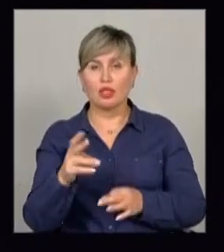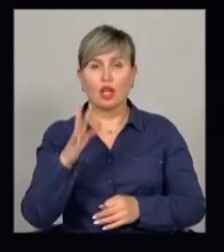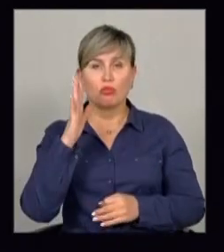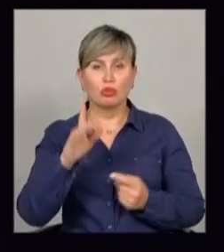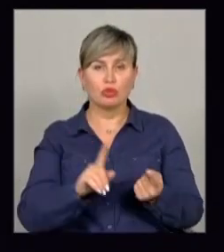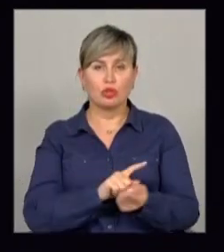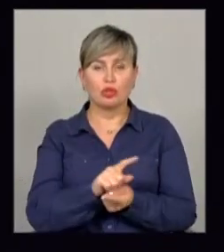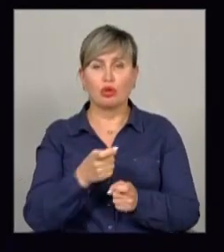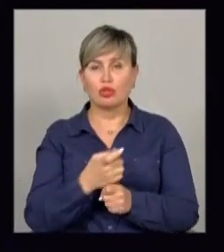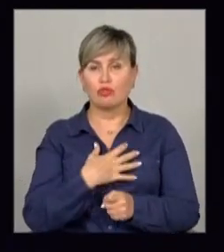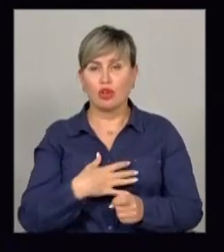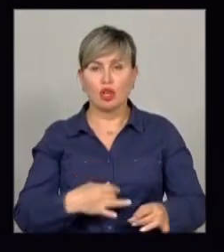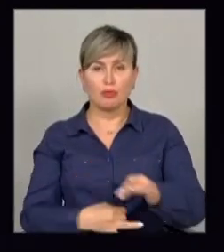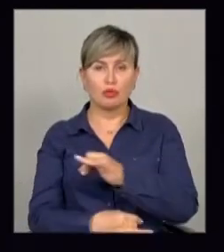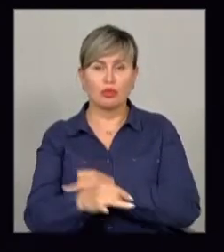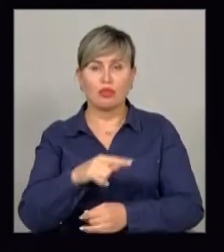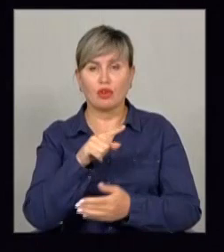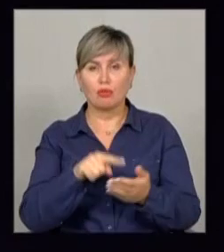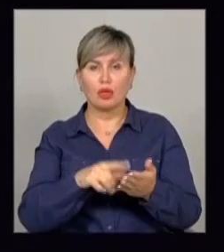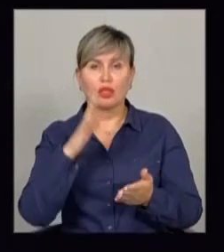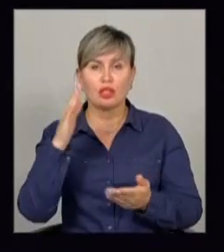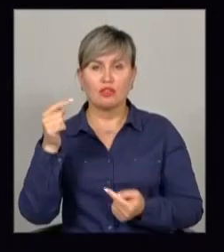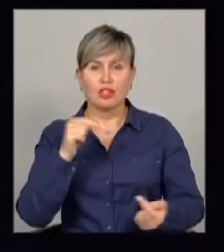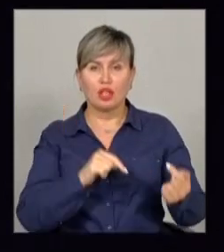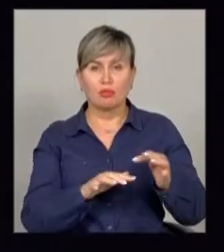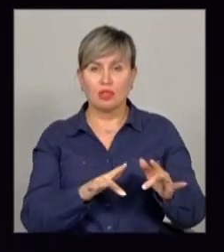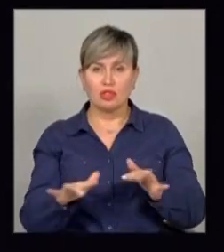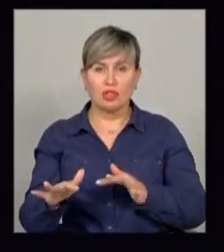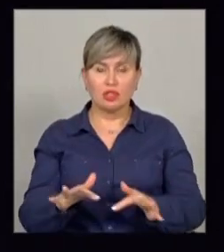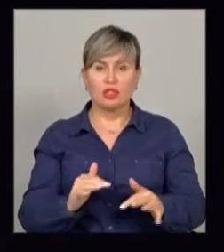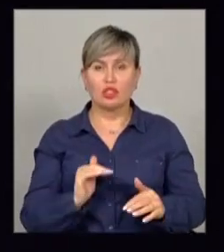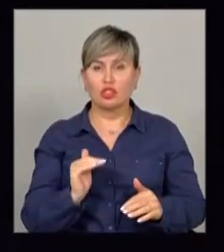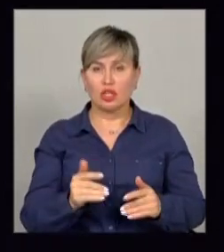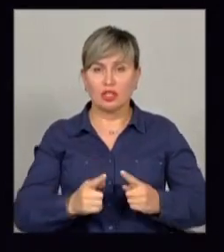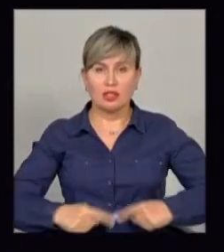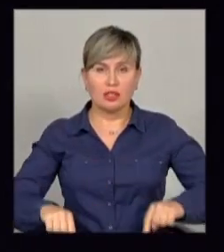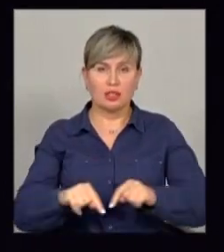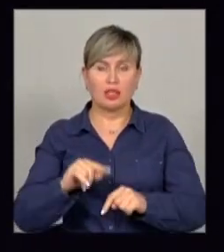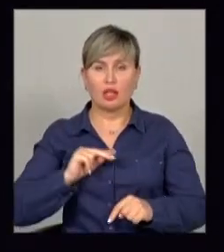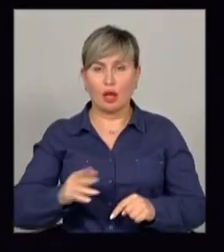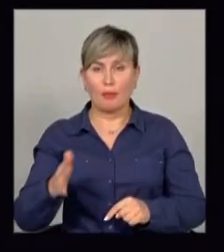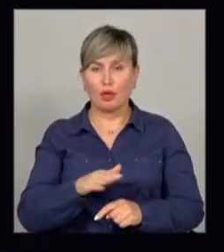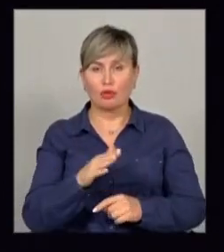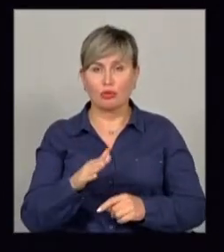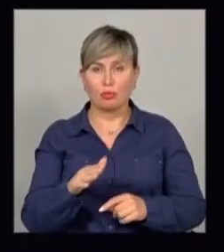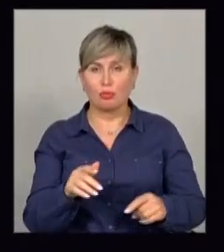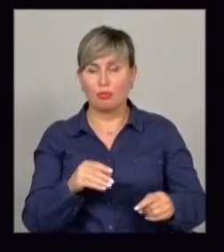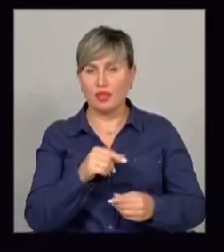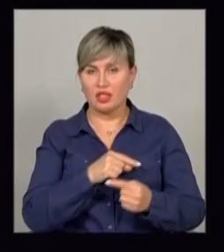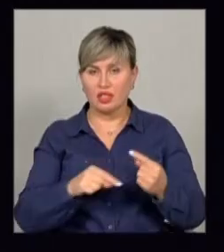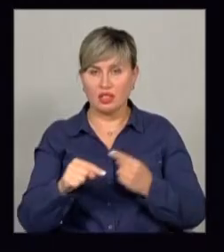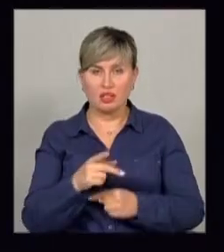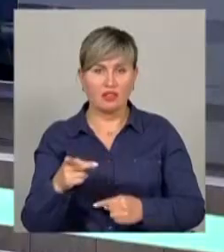реформ. Очень важно обсудить вопросы по дальнейшему взаимодействию с частным сектором и сотрудничеству между бизнесом из обоих регионов.